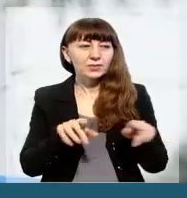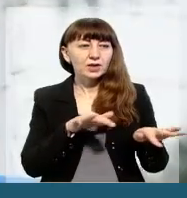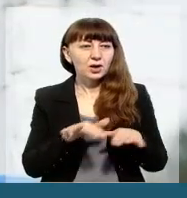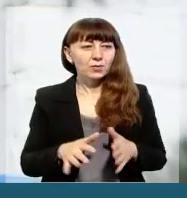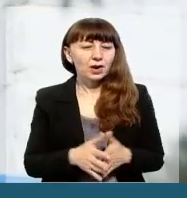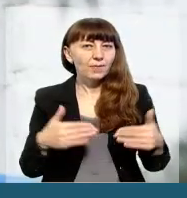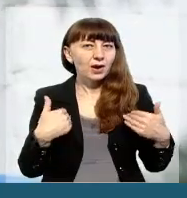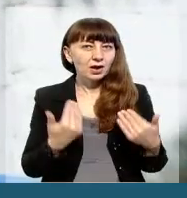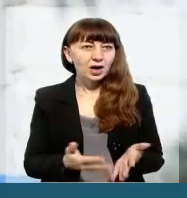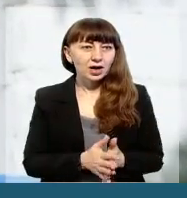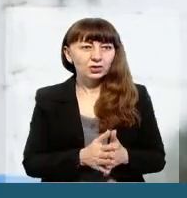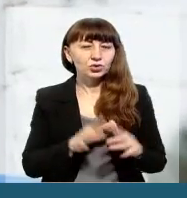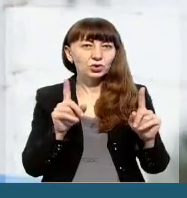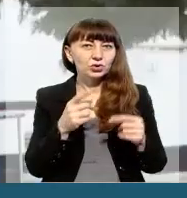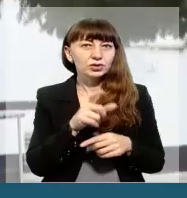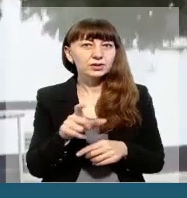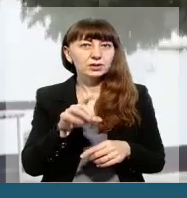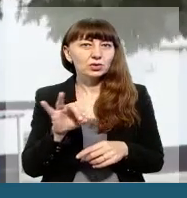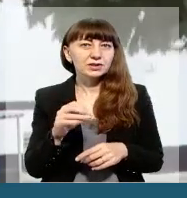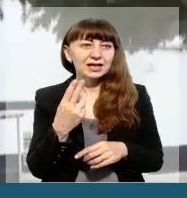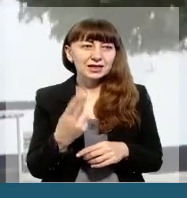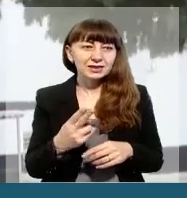позволяют отбывающим наказание социализироваться и